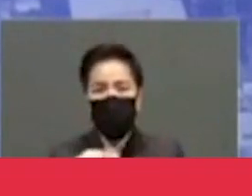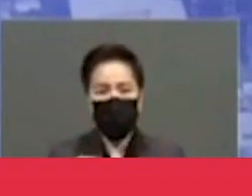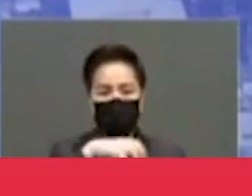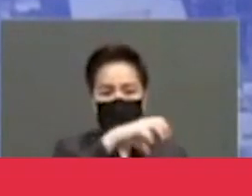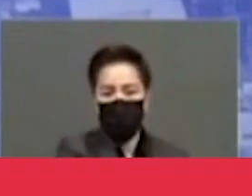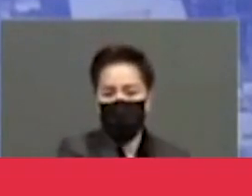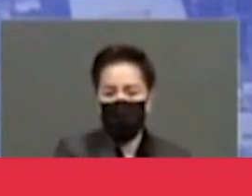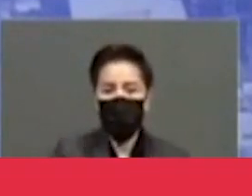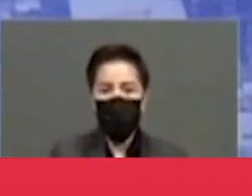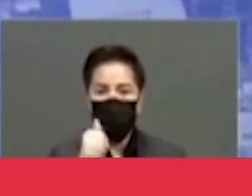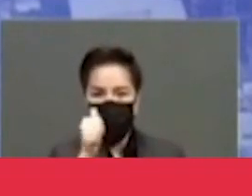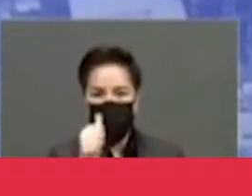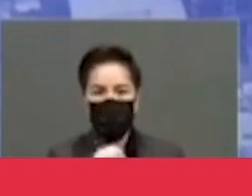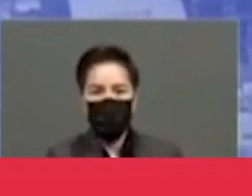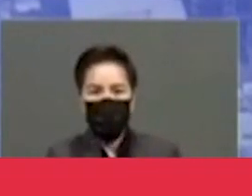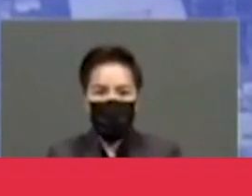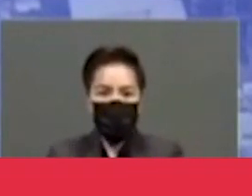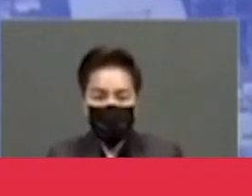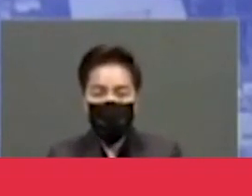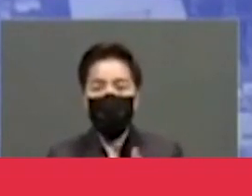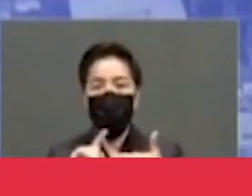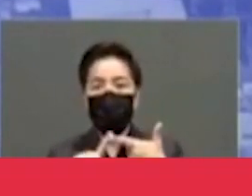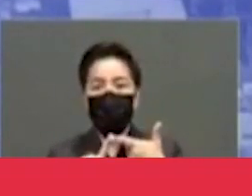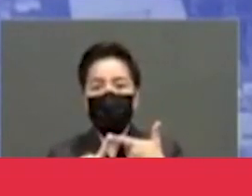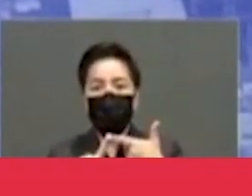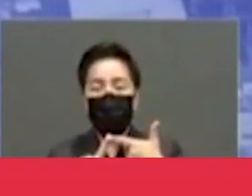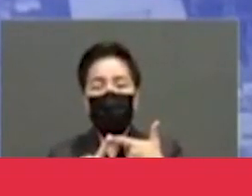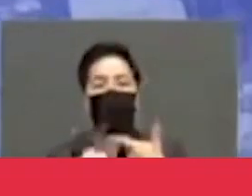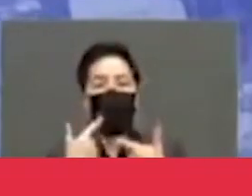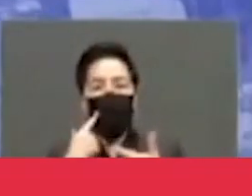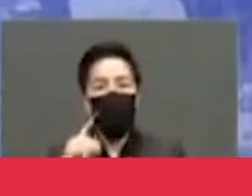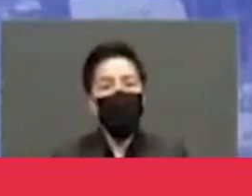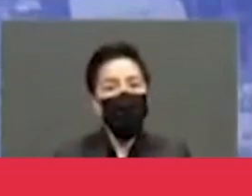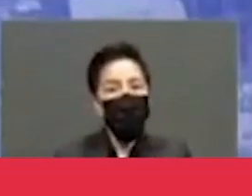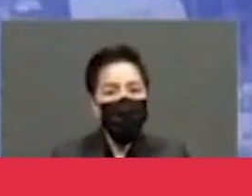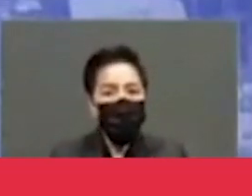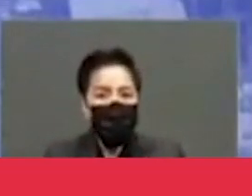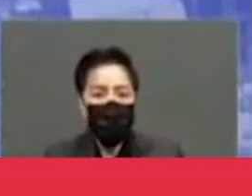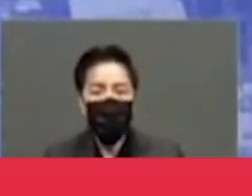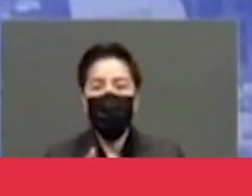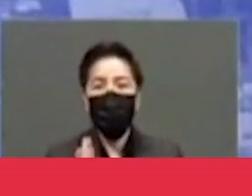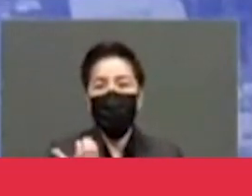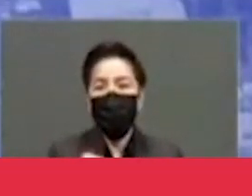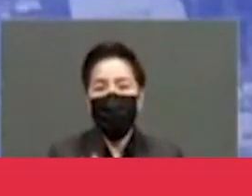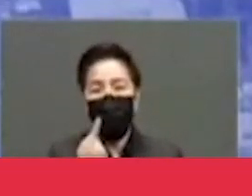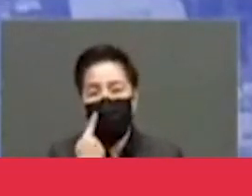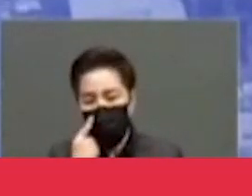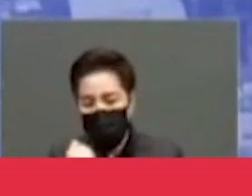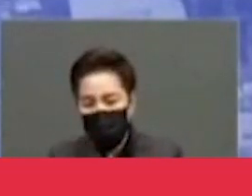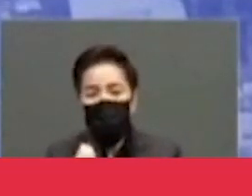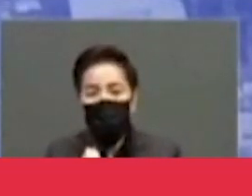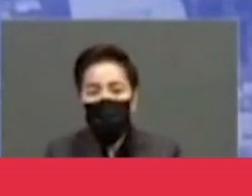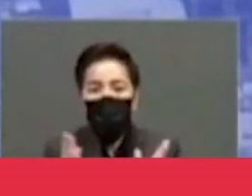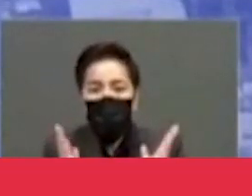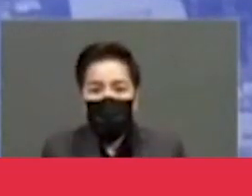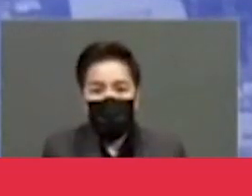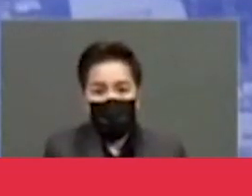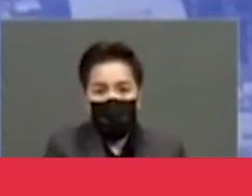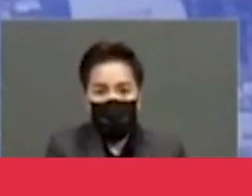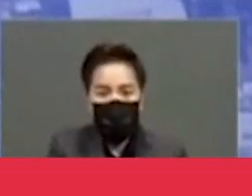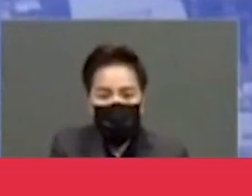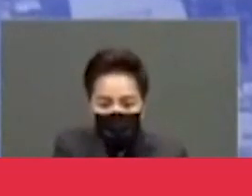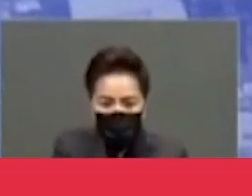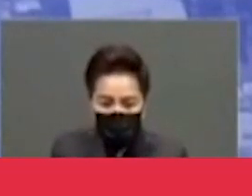ไม่ถ้าหากป่วยหนักหรือแพร่ระบาดเป็นกลุ่มก้อนสาธารณสุขมีเกณฑ์ประเมินมาตรการรองรับที่มีประสิทธิภาพในพื้น